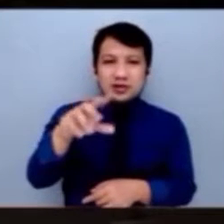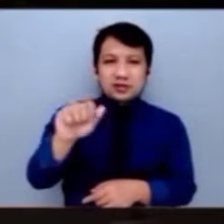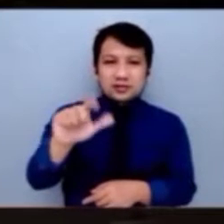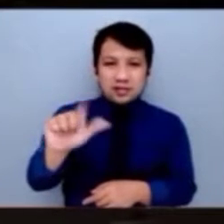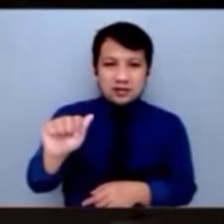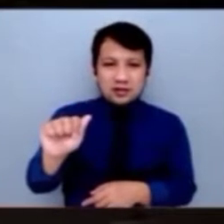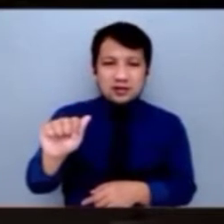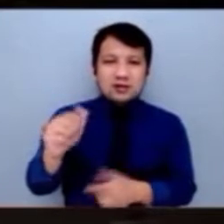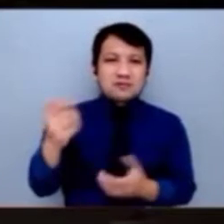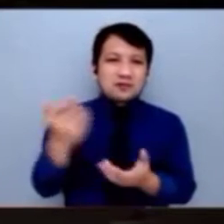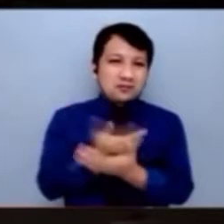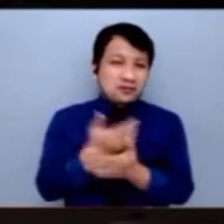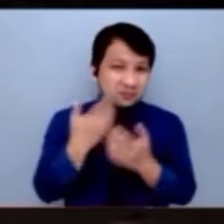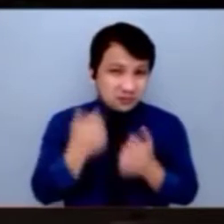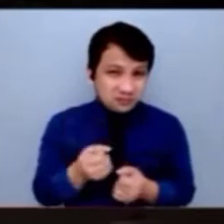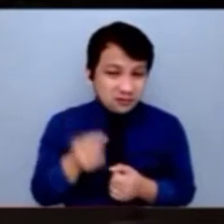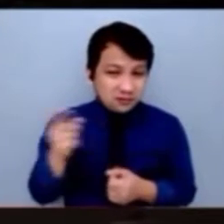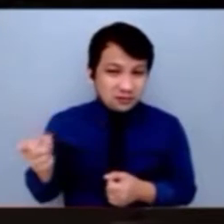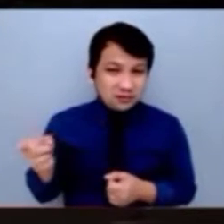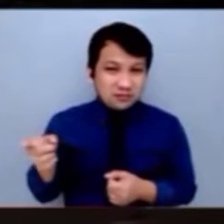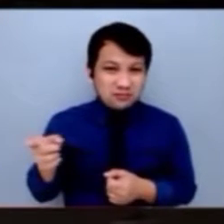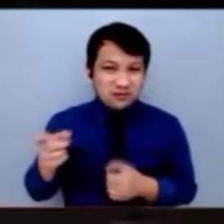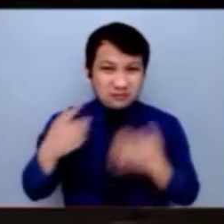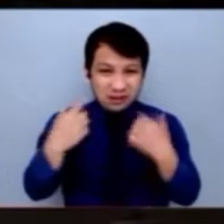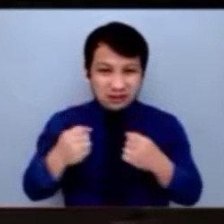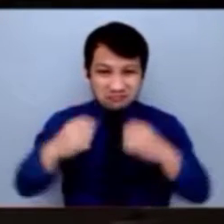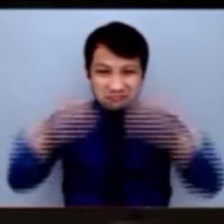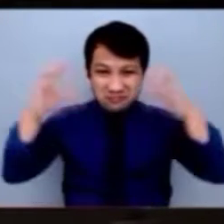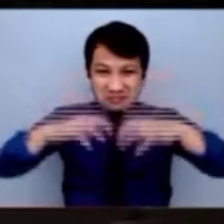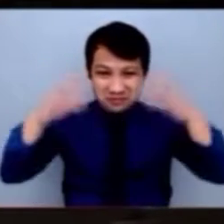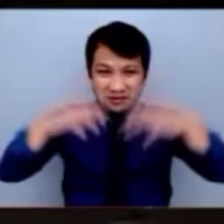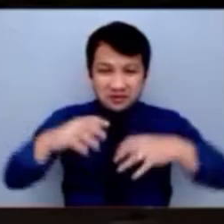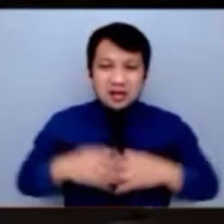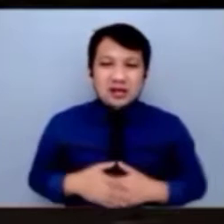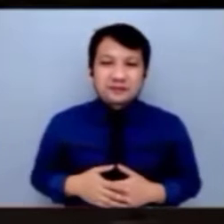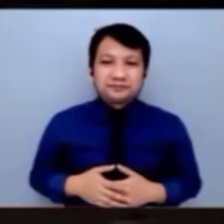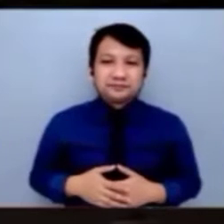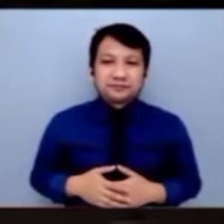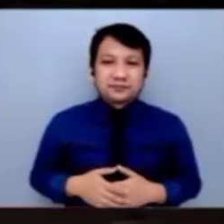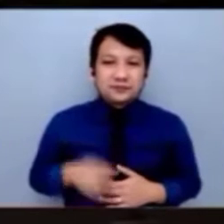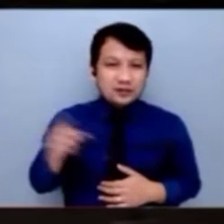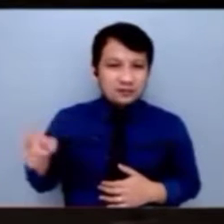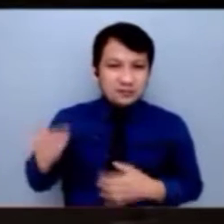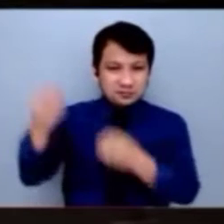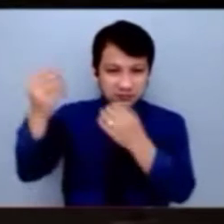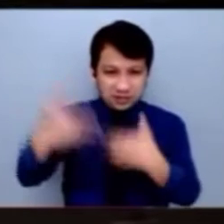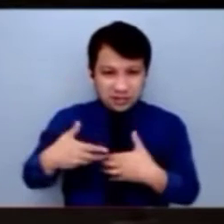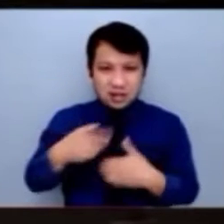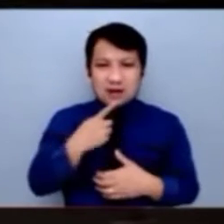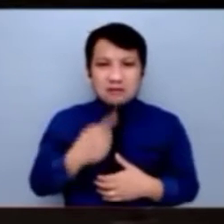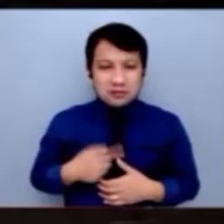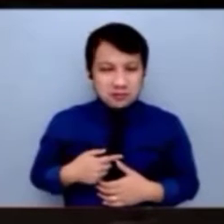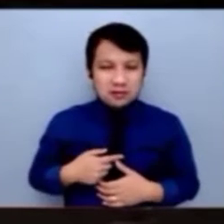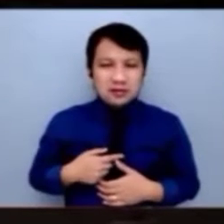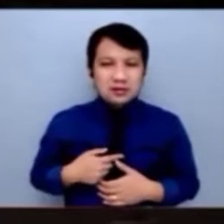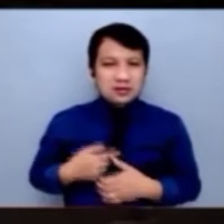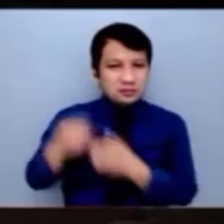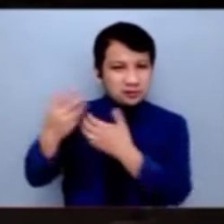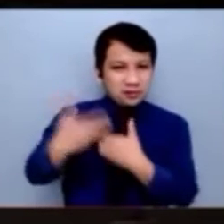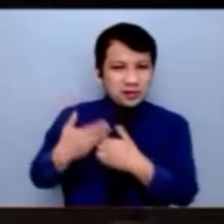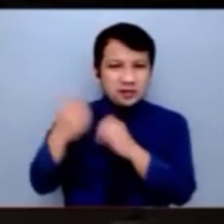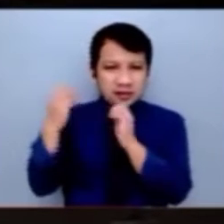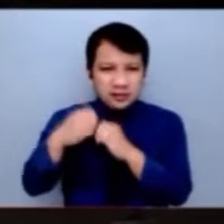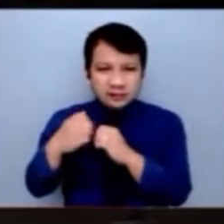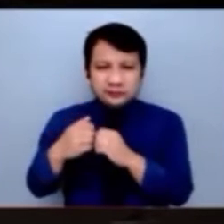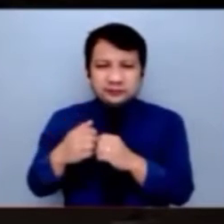sinasabing bagsik nitong bagyong Odette. Kaya naman nabanggit niya sa isang panayam natin na parang in-expect kasi niya kung nasabi